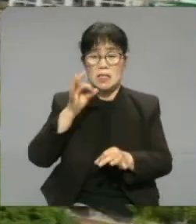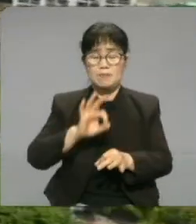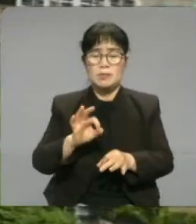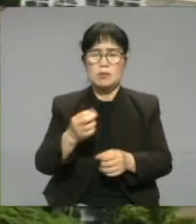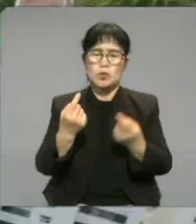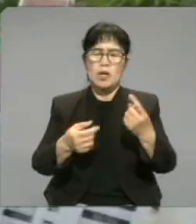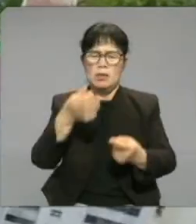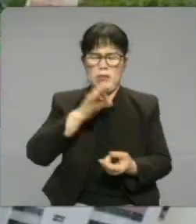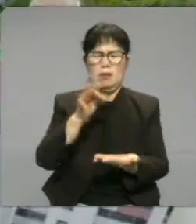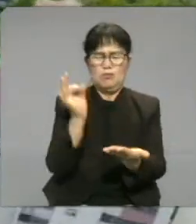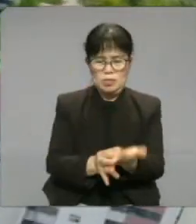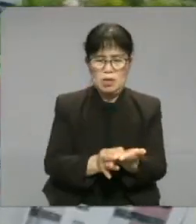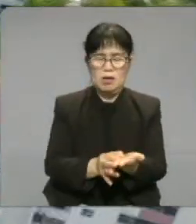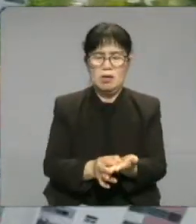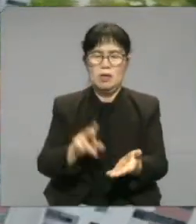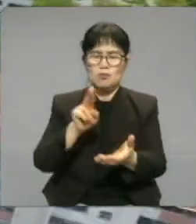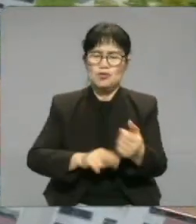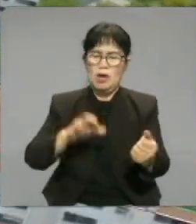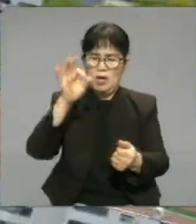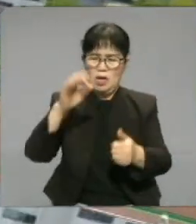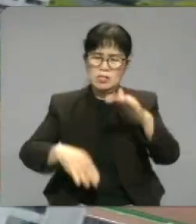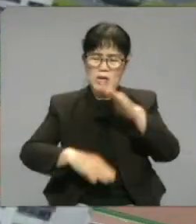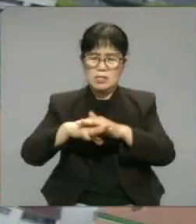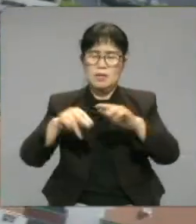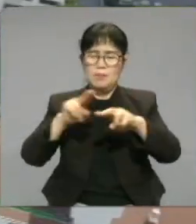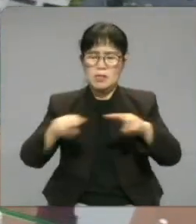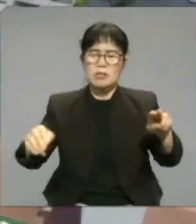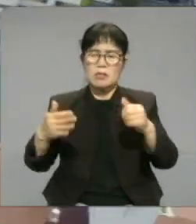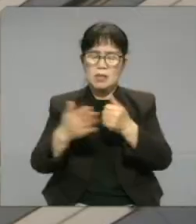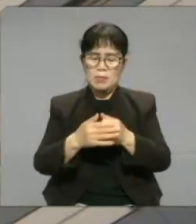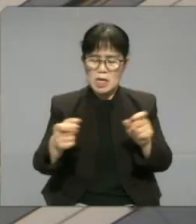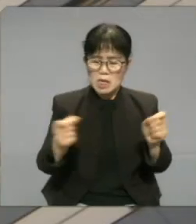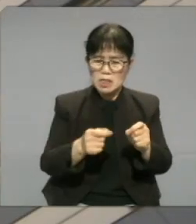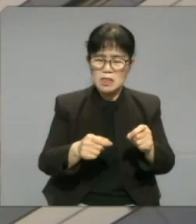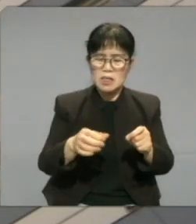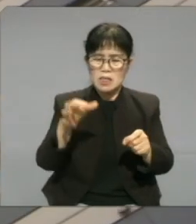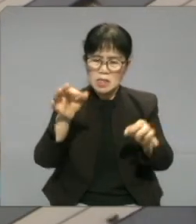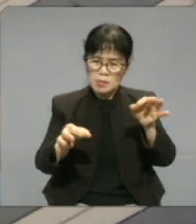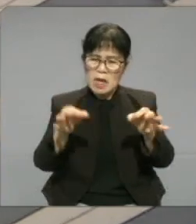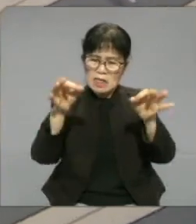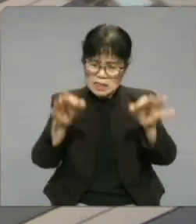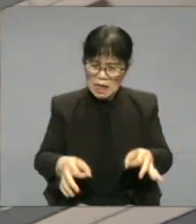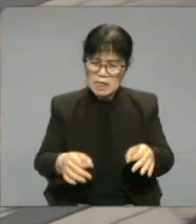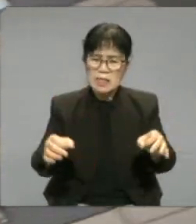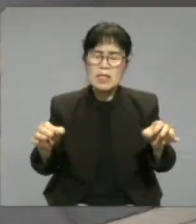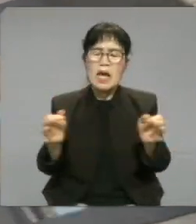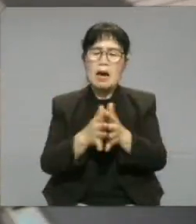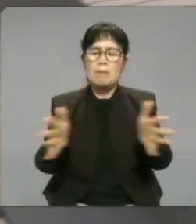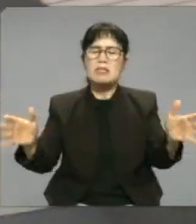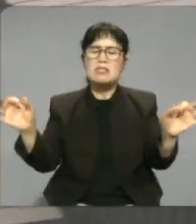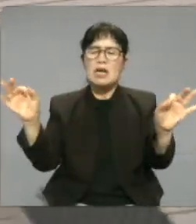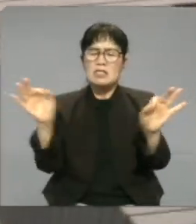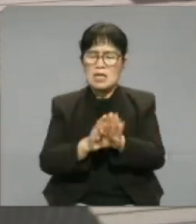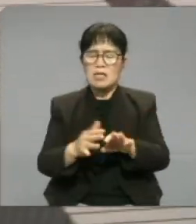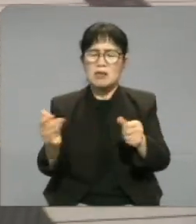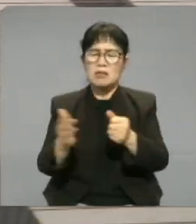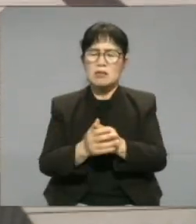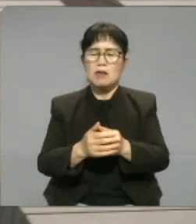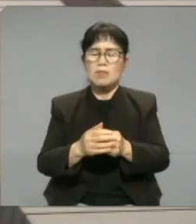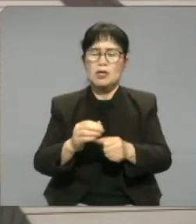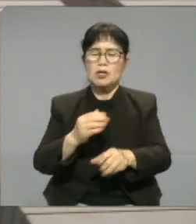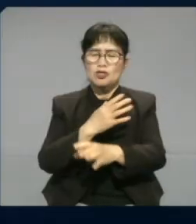이자도 낮은 데다 분양가 상한제 폐지로 인근 시세보다 싼 아파트가 사라지며 시들해지던 주택 청약